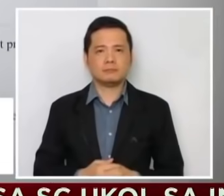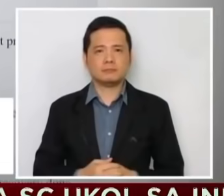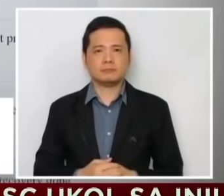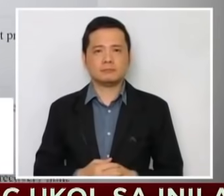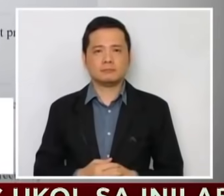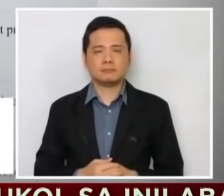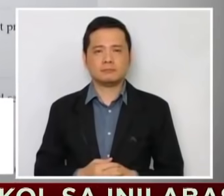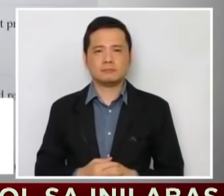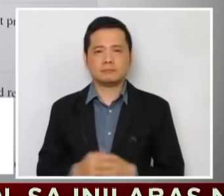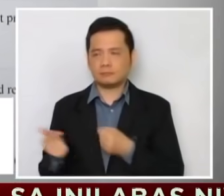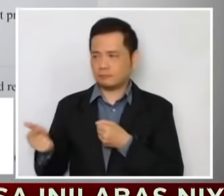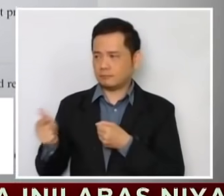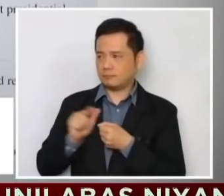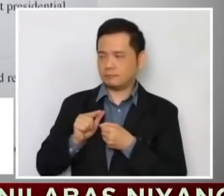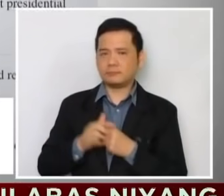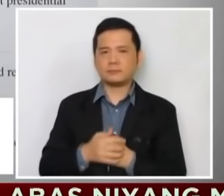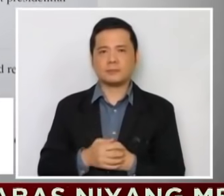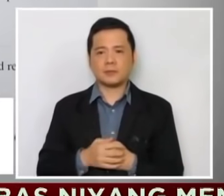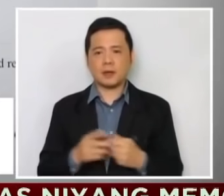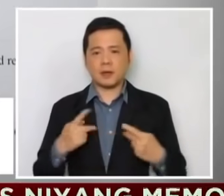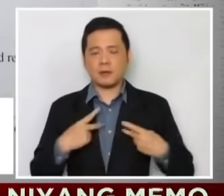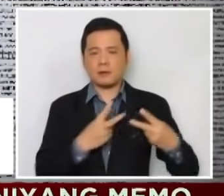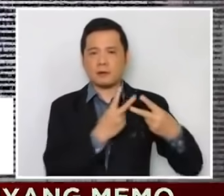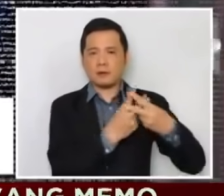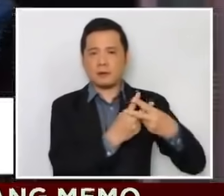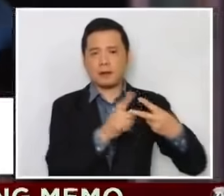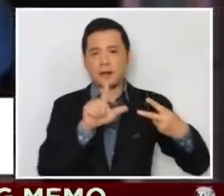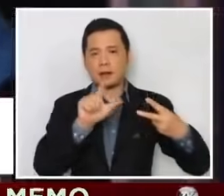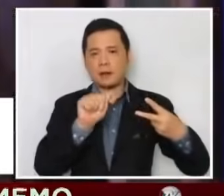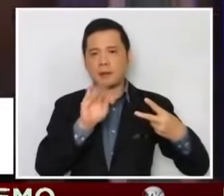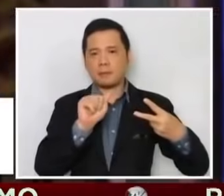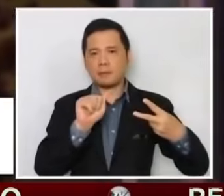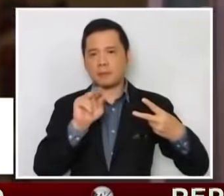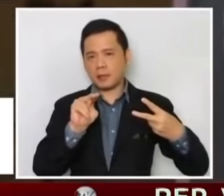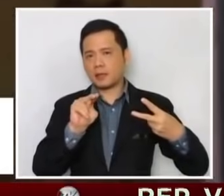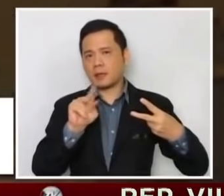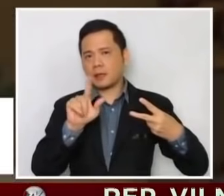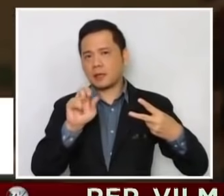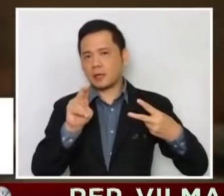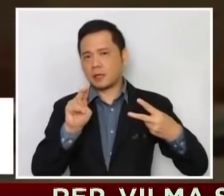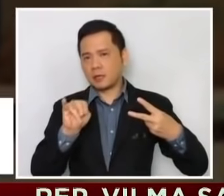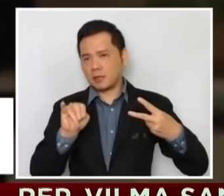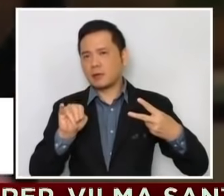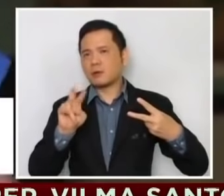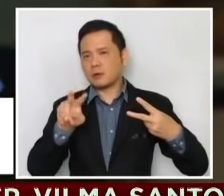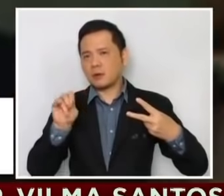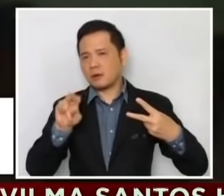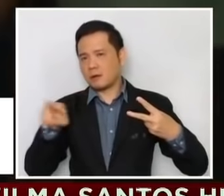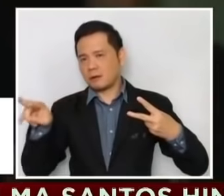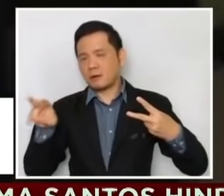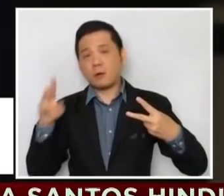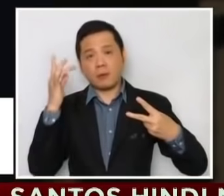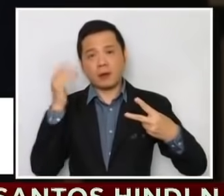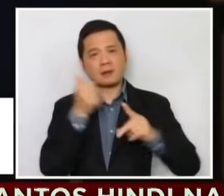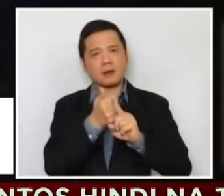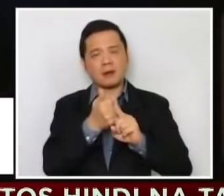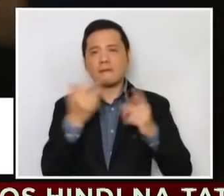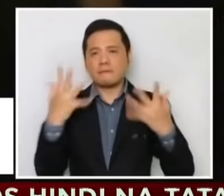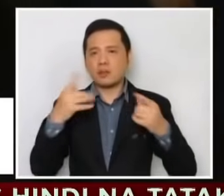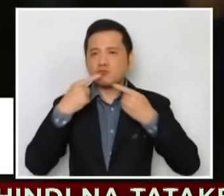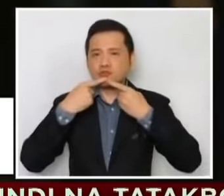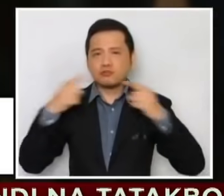Agad na nag-trending ang hashtag na Laban Lenny 2022 matapos si anunsyo ni Vice President Lenny Robredo ang kanyang pagtakbo